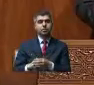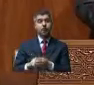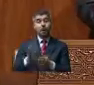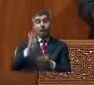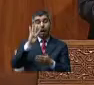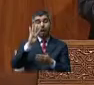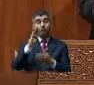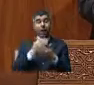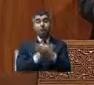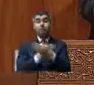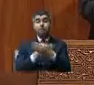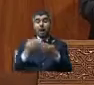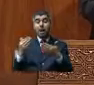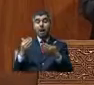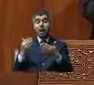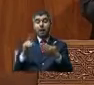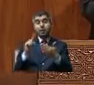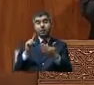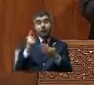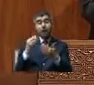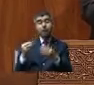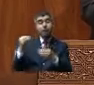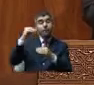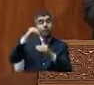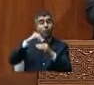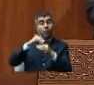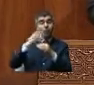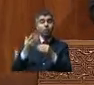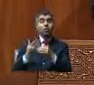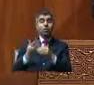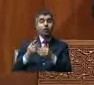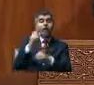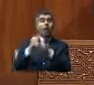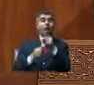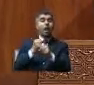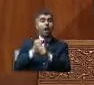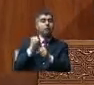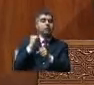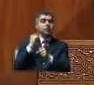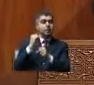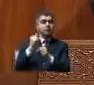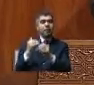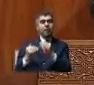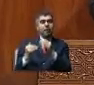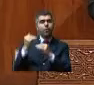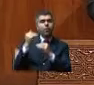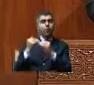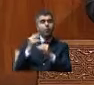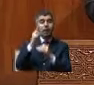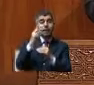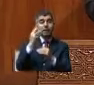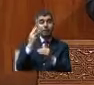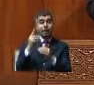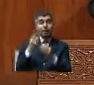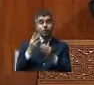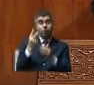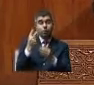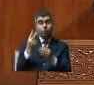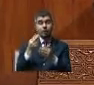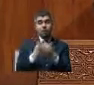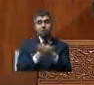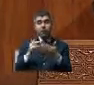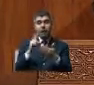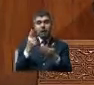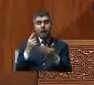وربعة ديال الملاير ديال الدرهم إضافية برسم كل سنة، كل عام كنزيدوا على ديك 13.2 اللي خدمنا